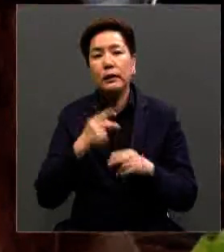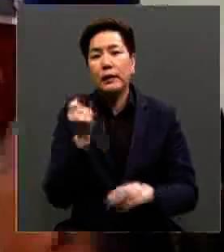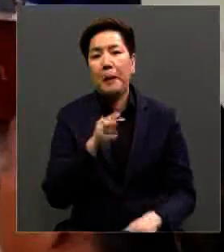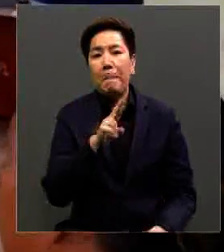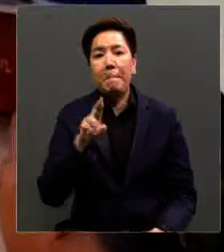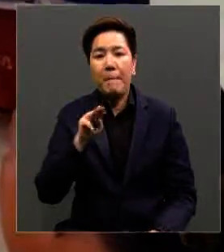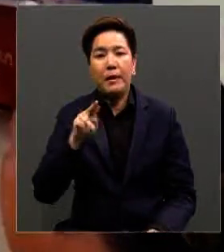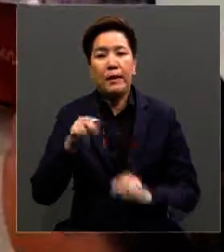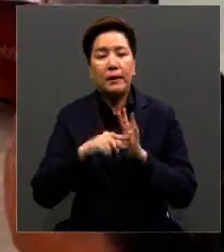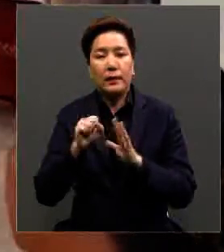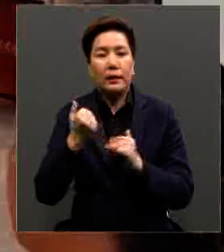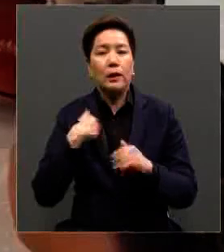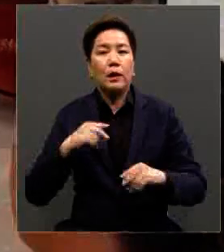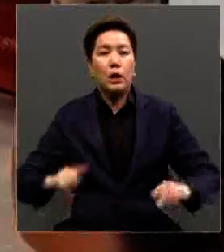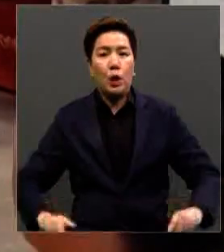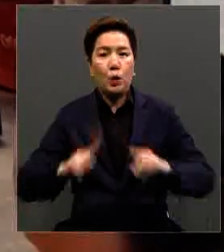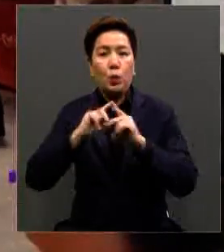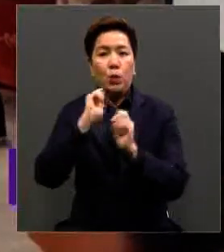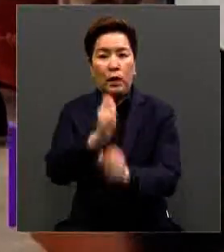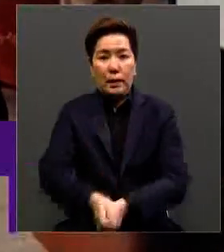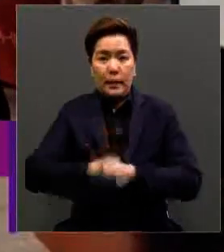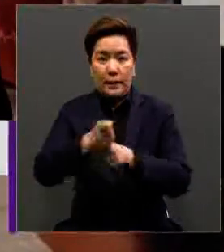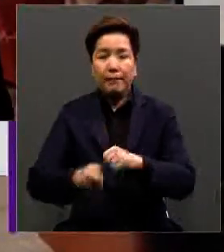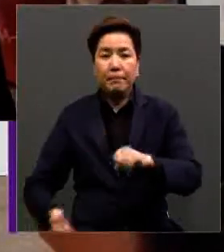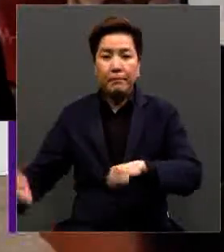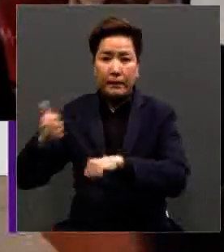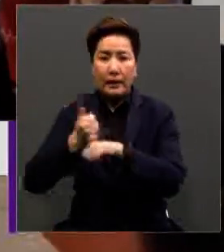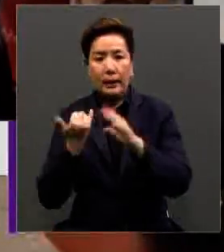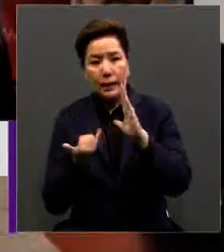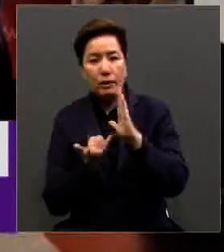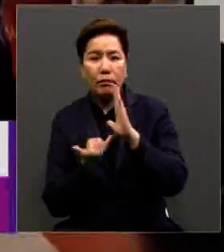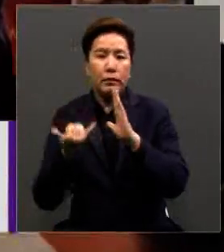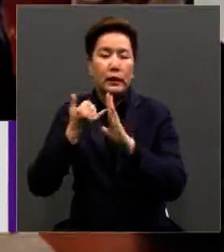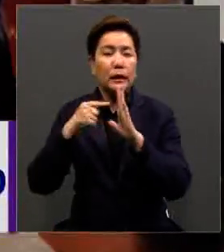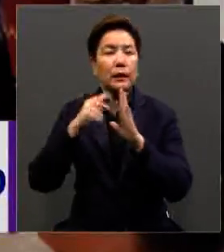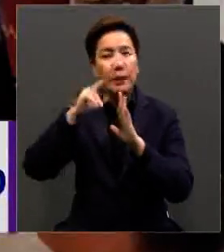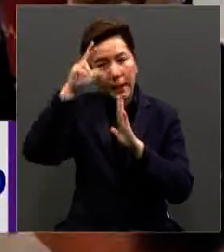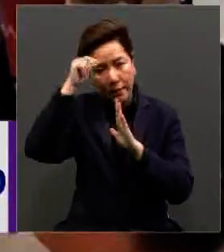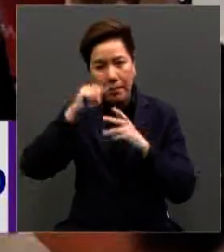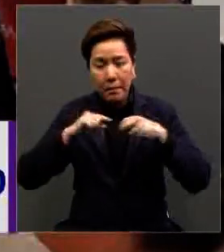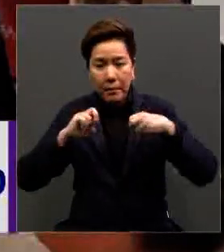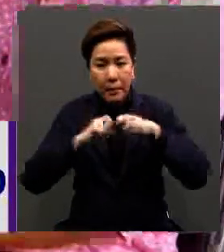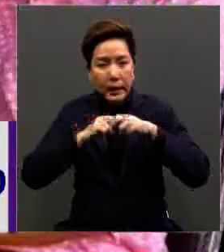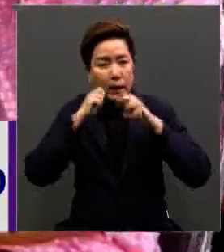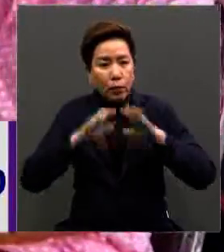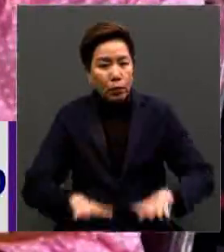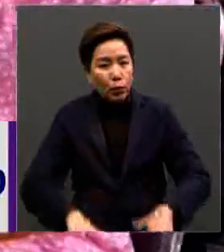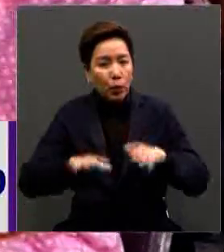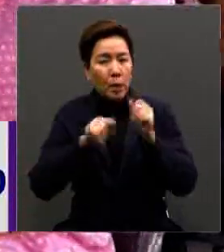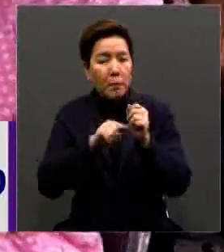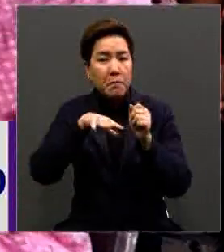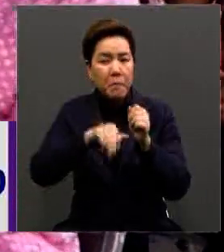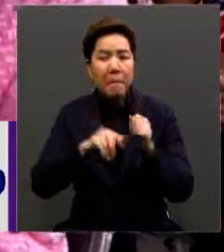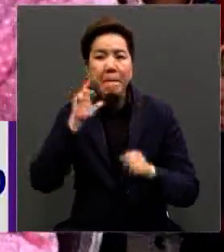ร้อยเอกธรรมัติพรหมเผ่าเนี่ยท่านเป็นรัฐมนตรีว่าการกระทรวงเกษตรและสหกรณ์วันนี้ลงพื้นที่ไปติดตามสถานการณ์อุทกภัยในเขตเทศบาล